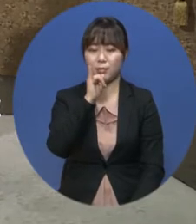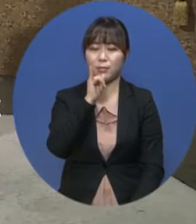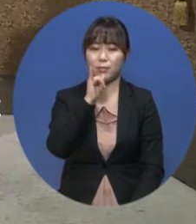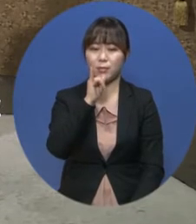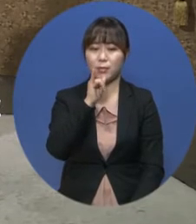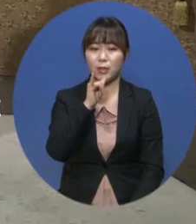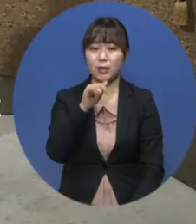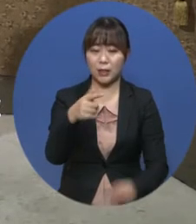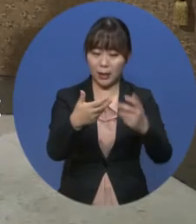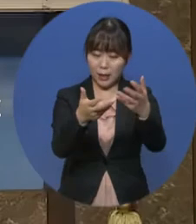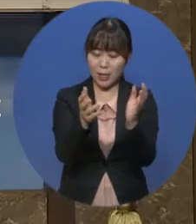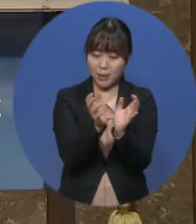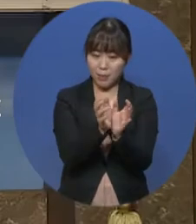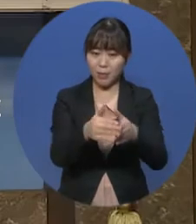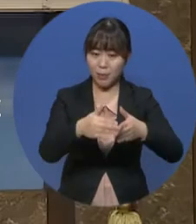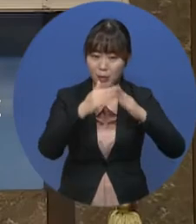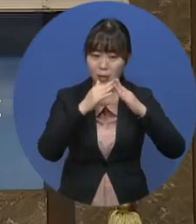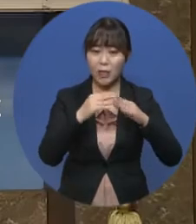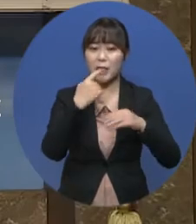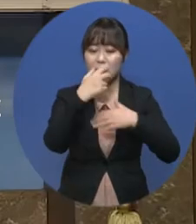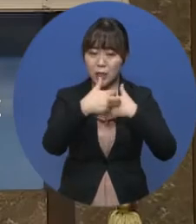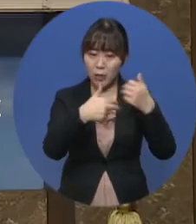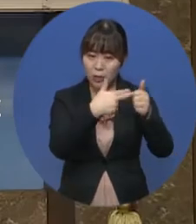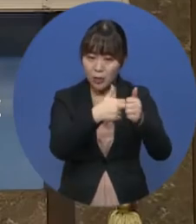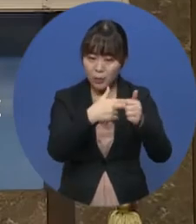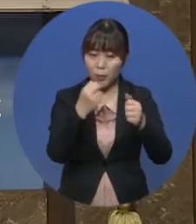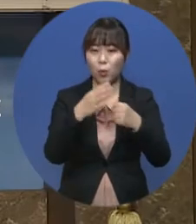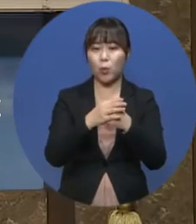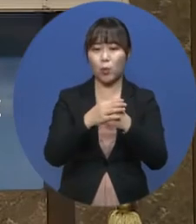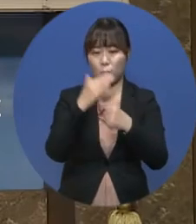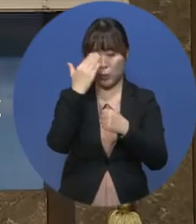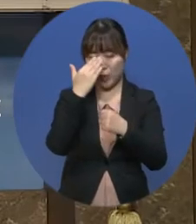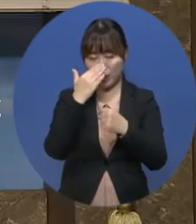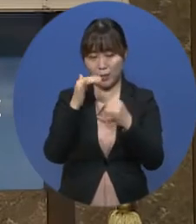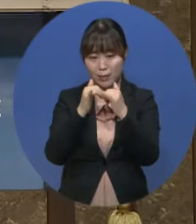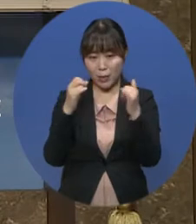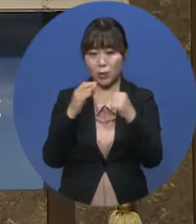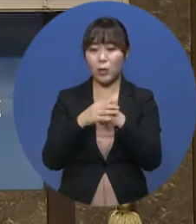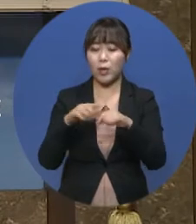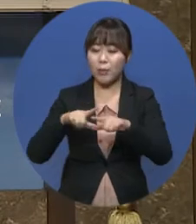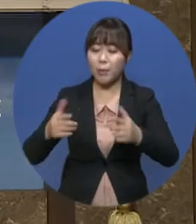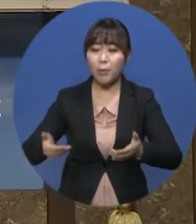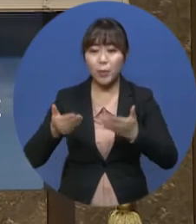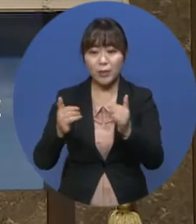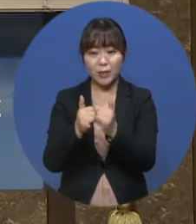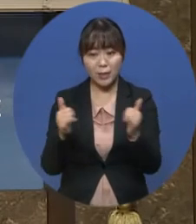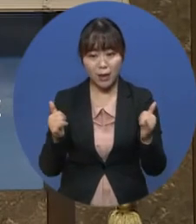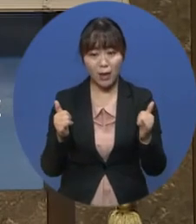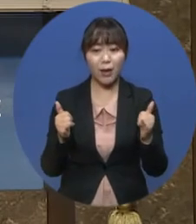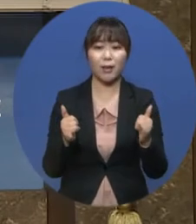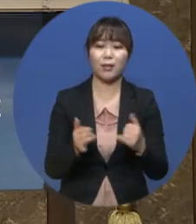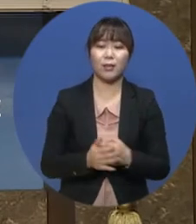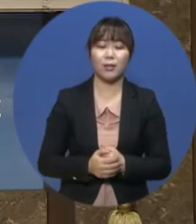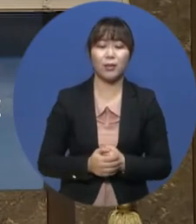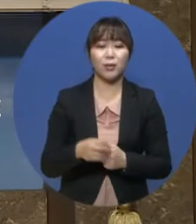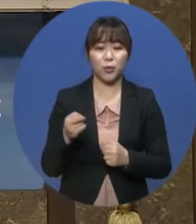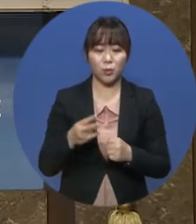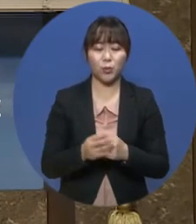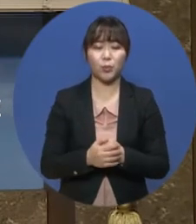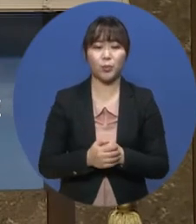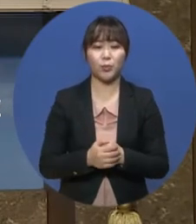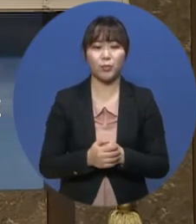이동 지그 팀을 만들어서 언 인데 치과 선생님 치과위생사 또 일반 봉사자 아 또